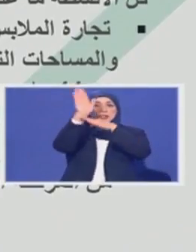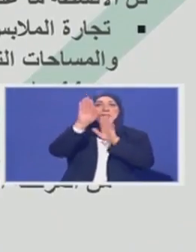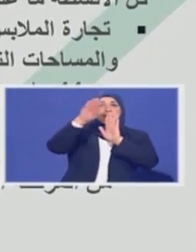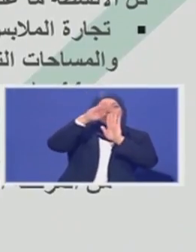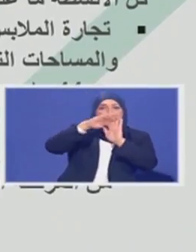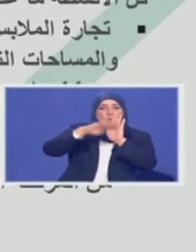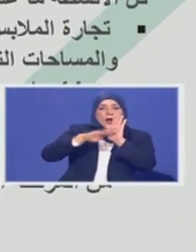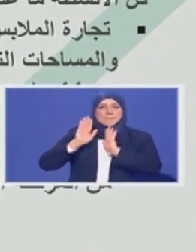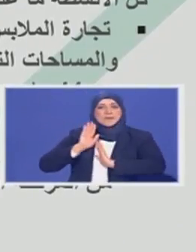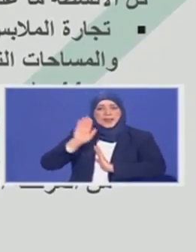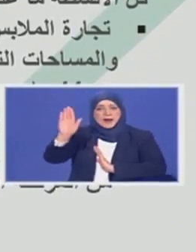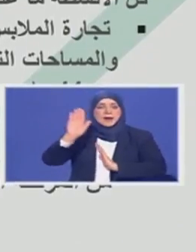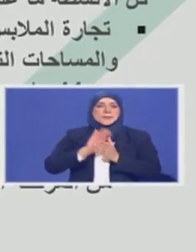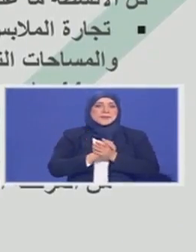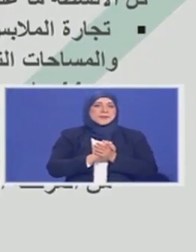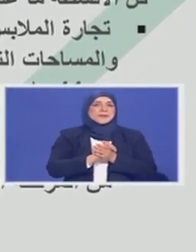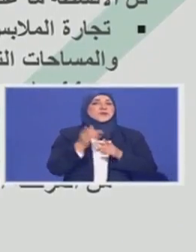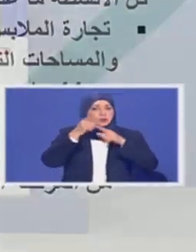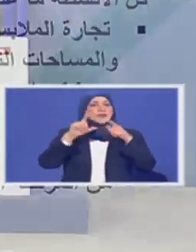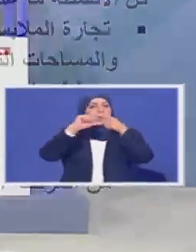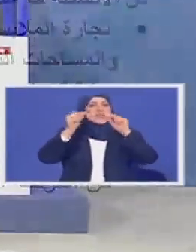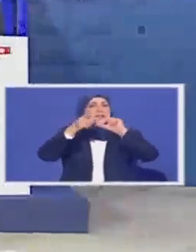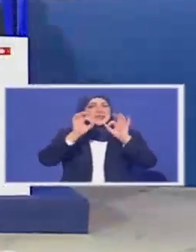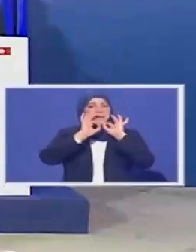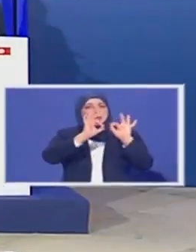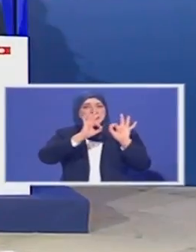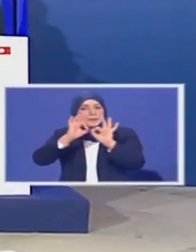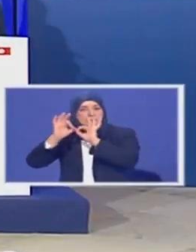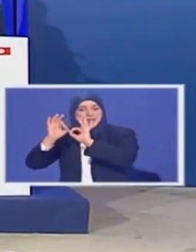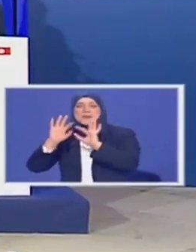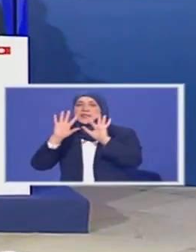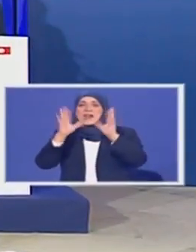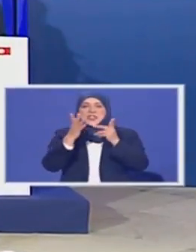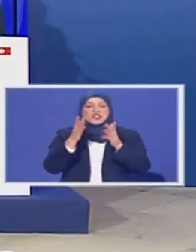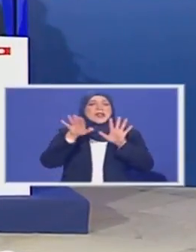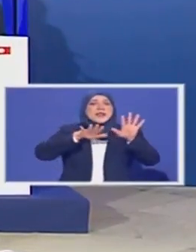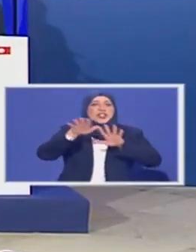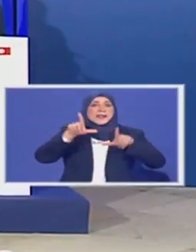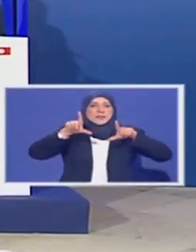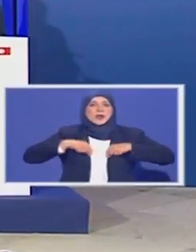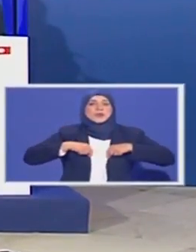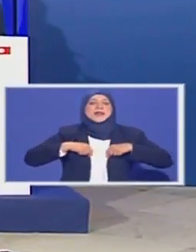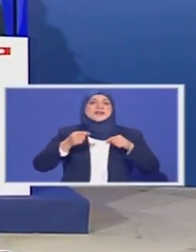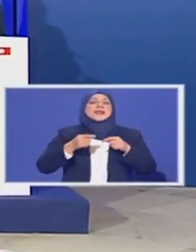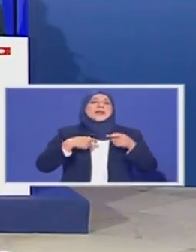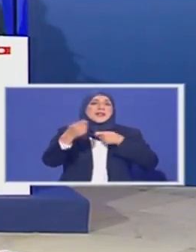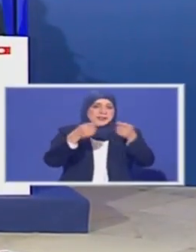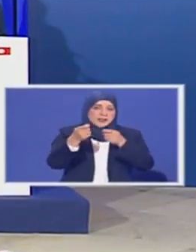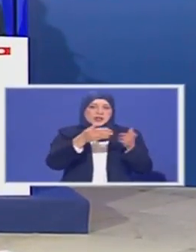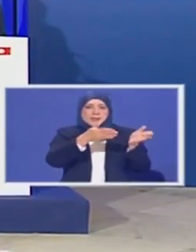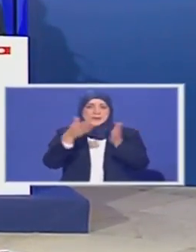المناشير وتقدم معنى التدقيق والتفصيلات اللي هي باش توضح العملية